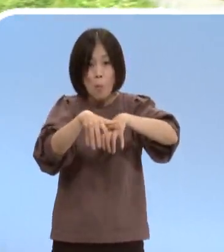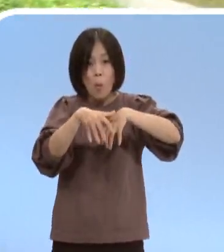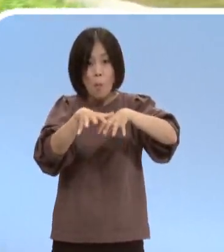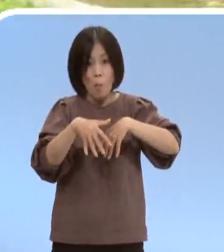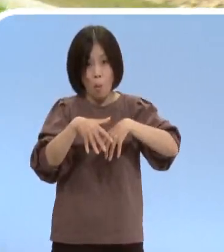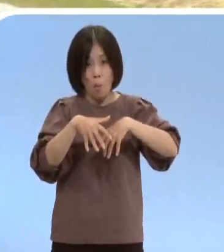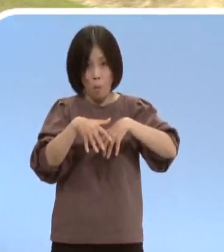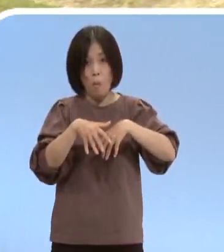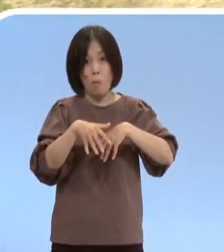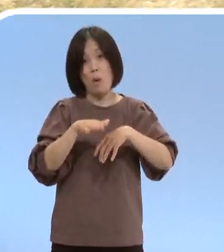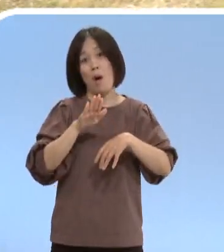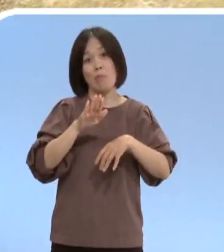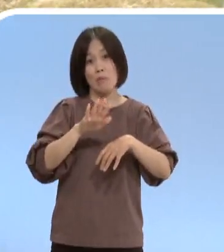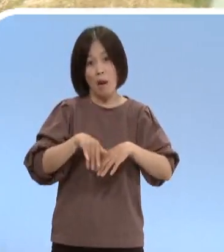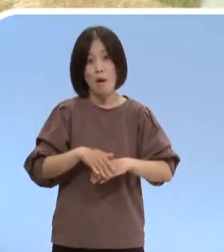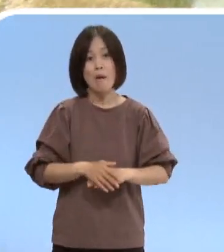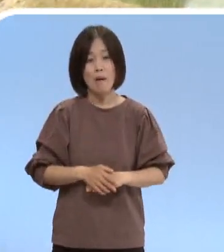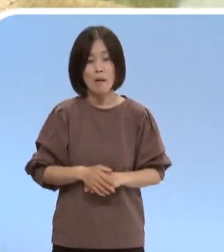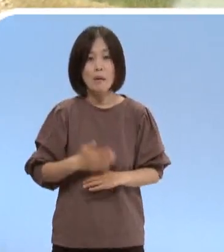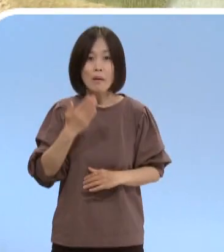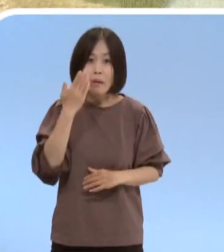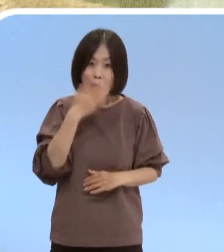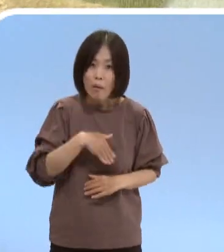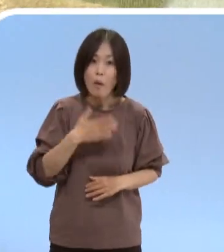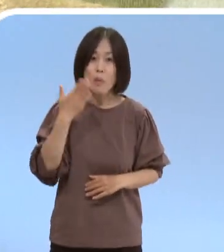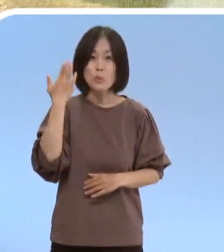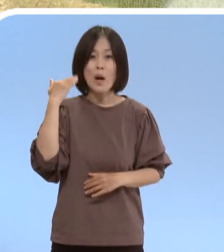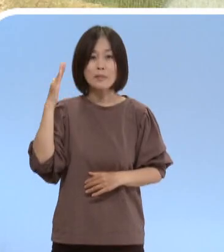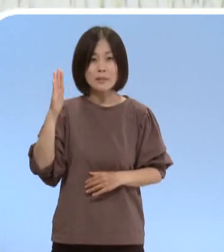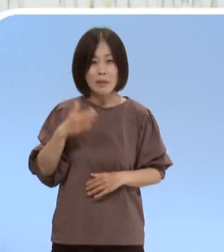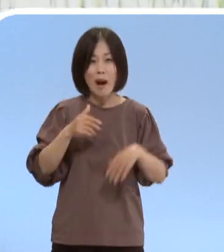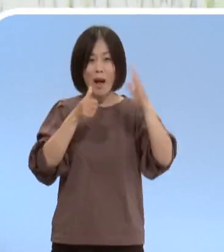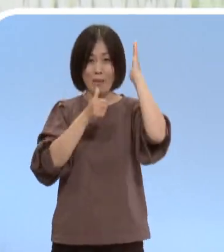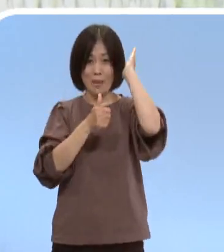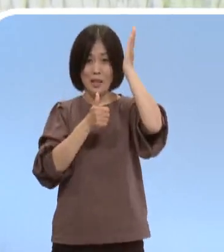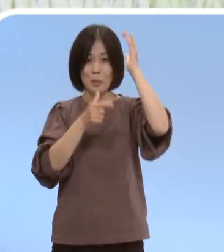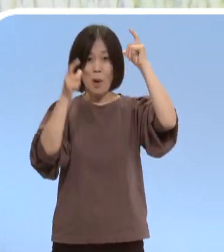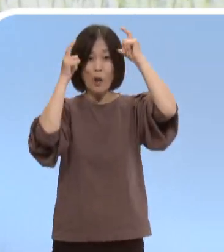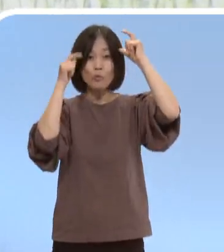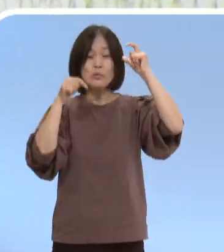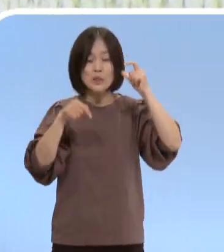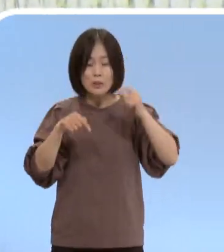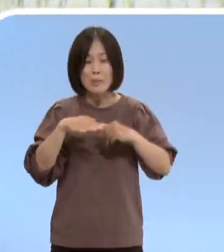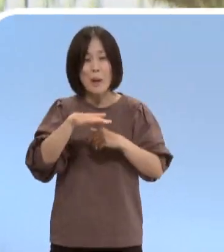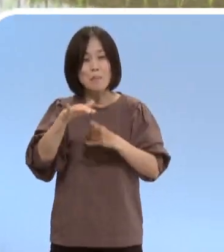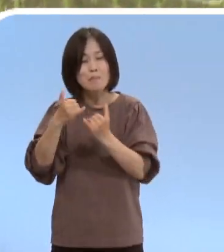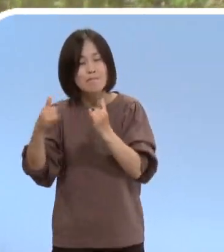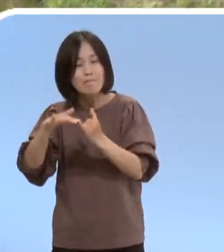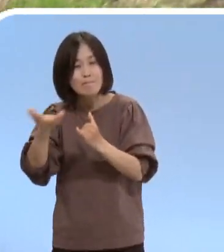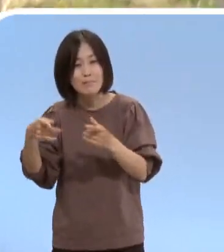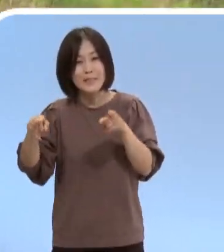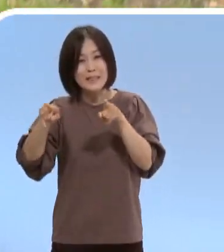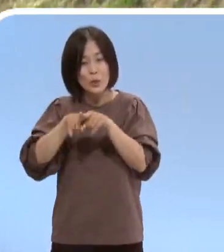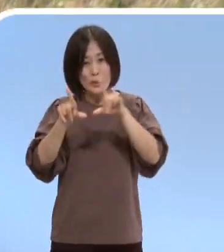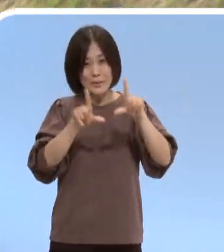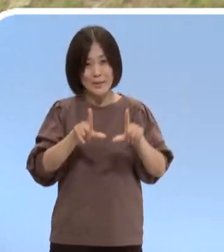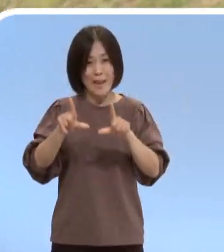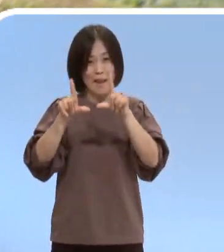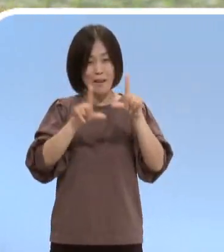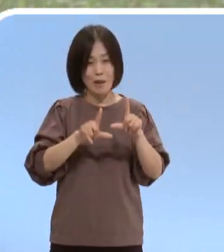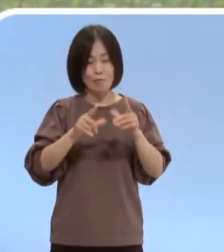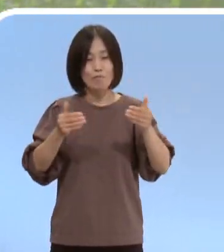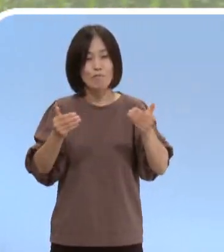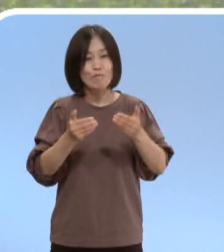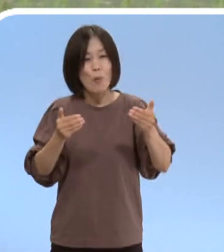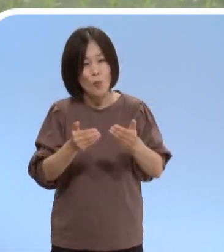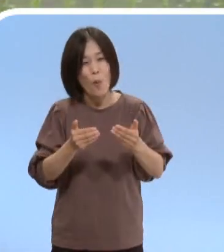耕したりしてる、してたんです。 じゃあ昔からその田島牛はもう皆さんと一緒に生活